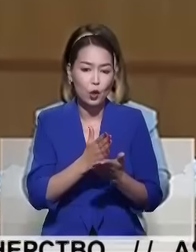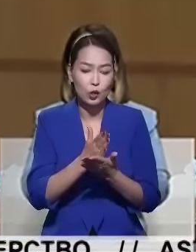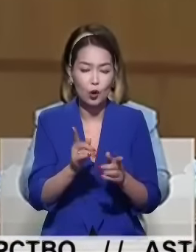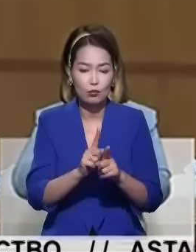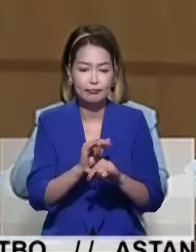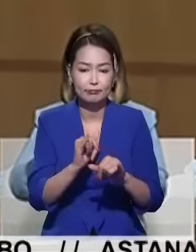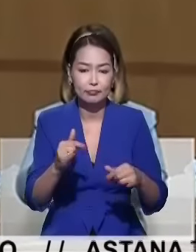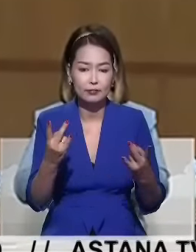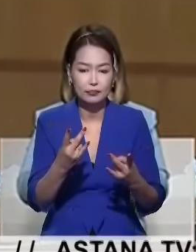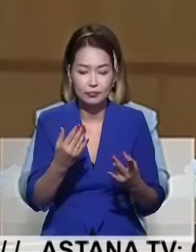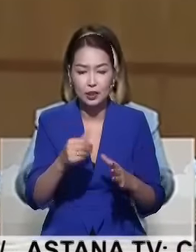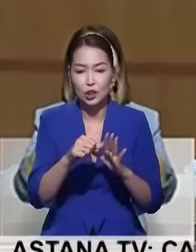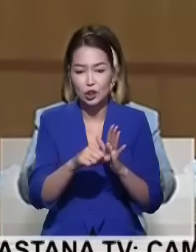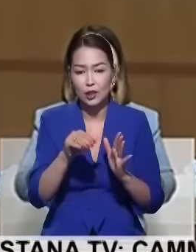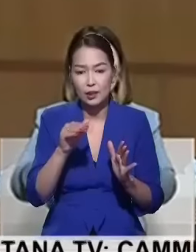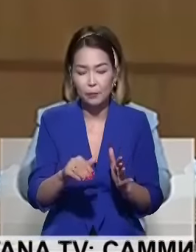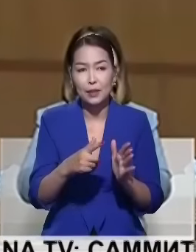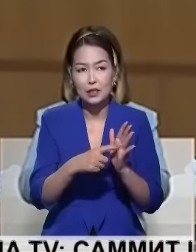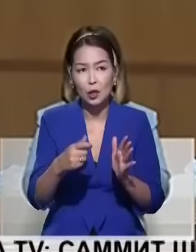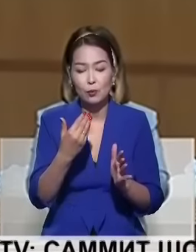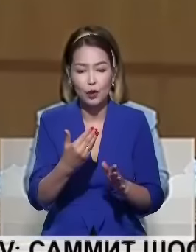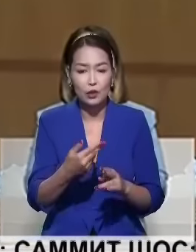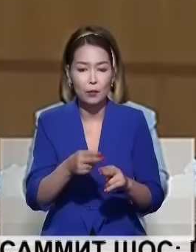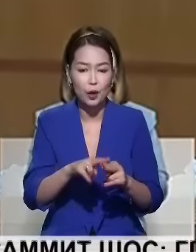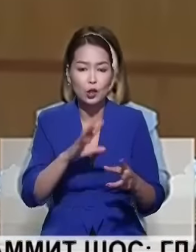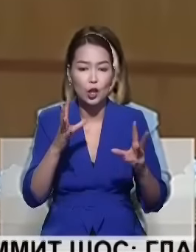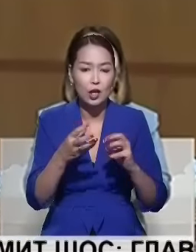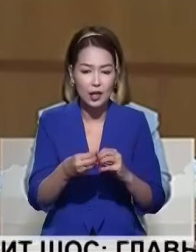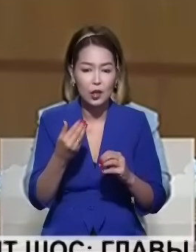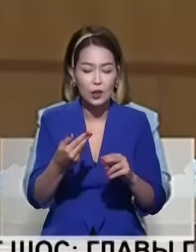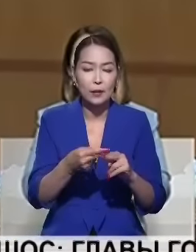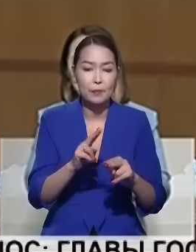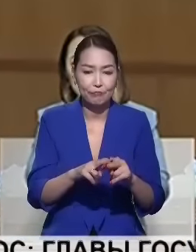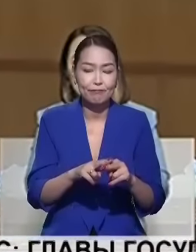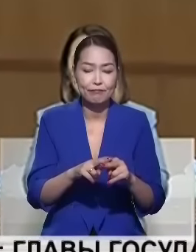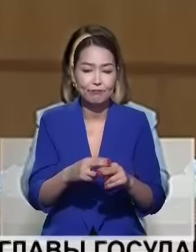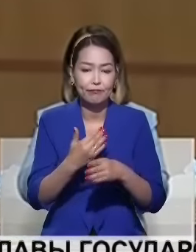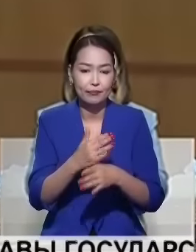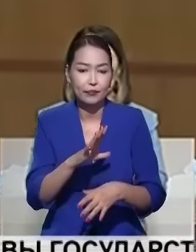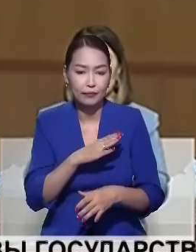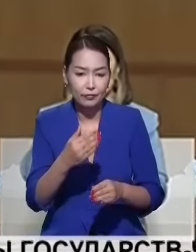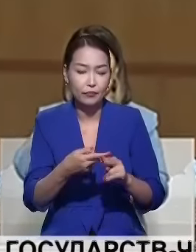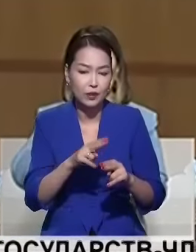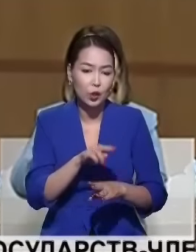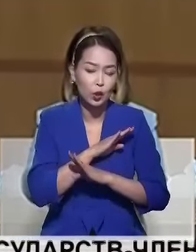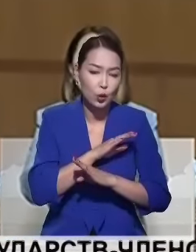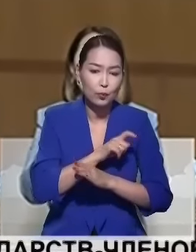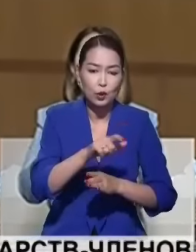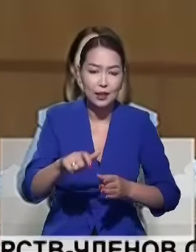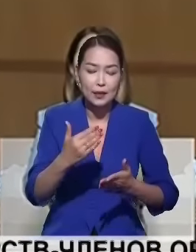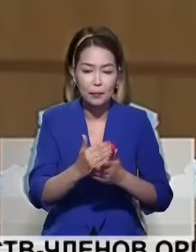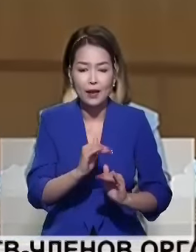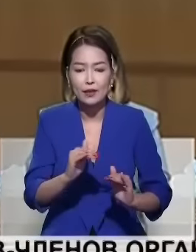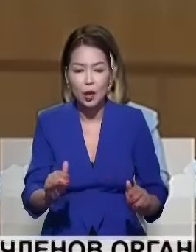ранения. 16 тысяч детей погибли под руинами в результате совершенных нападений. Руины, под которыми умирают дети, по сути